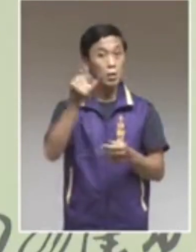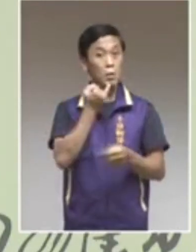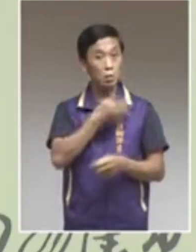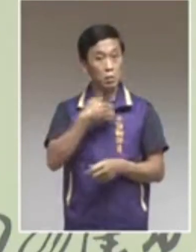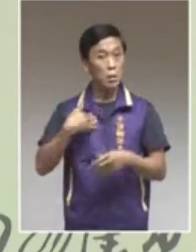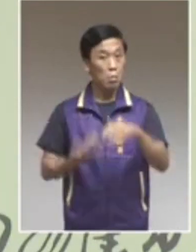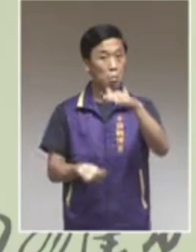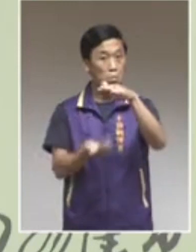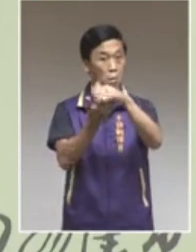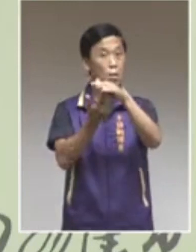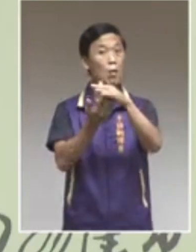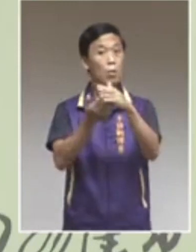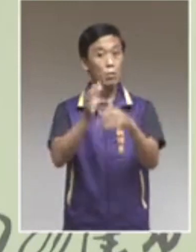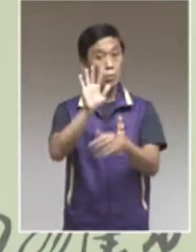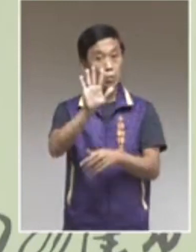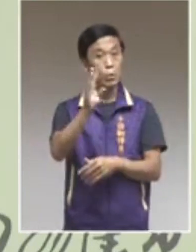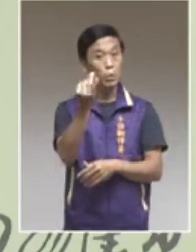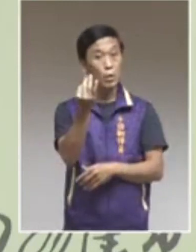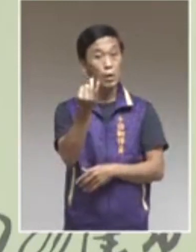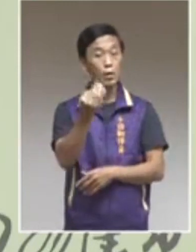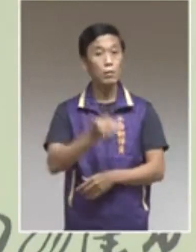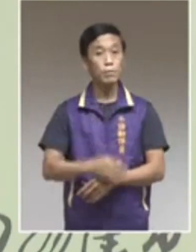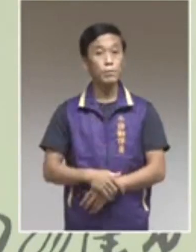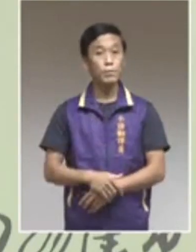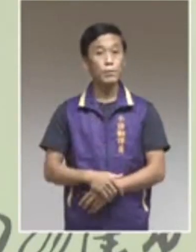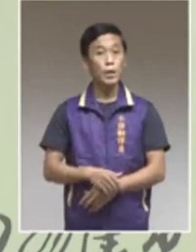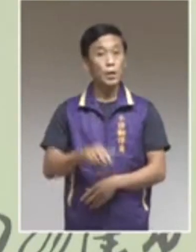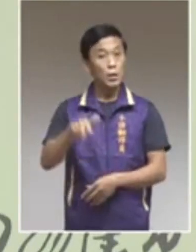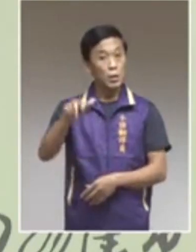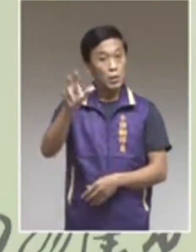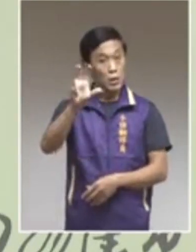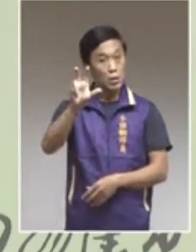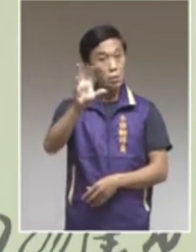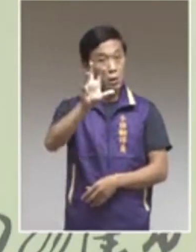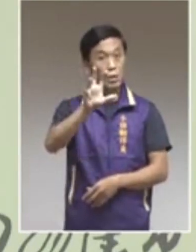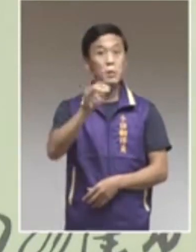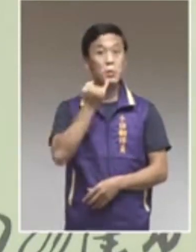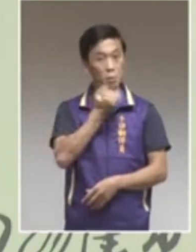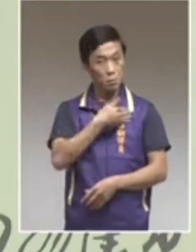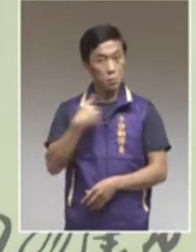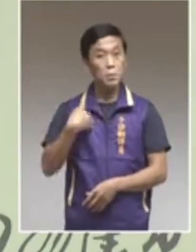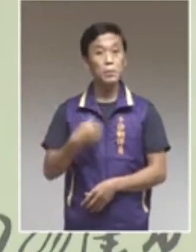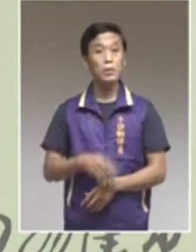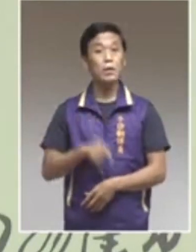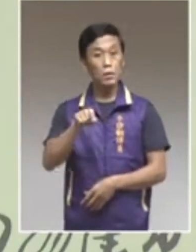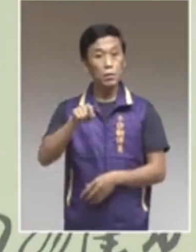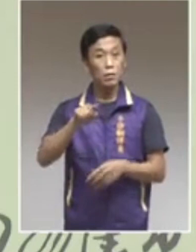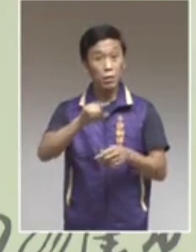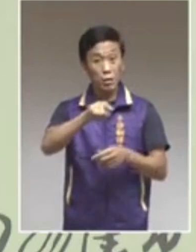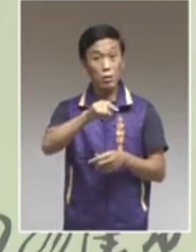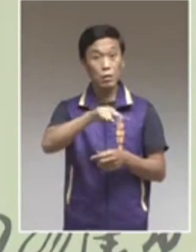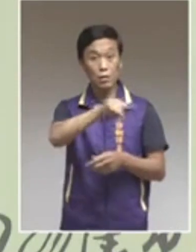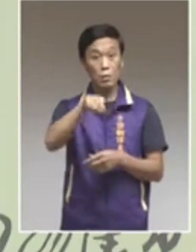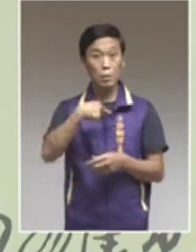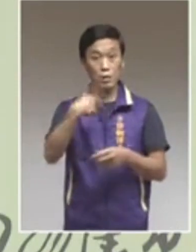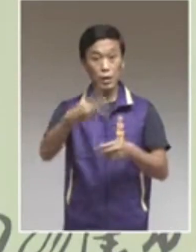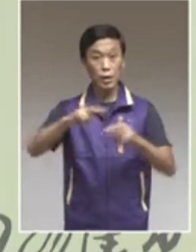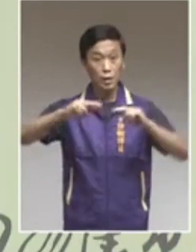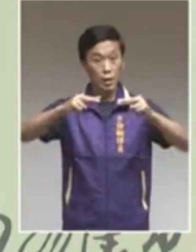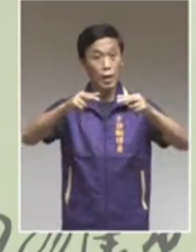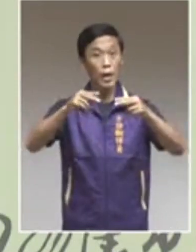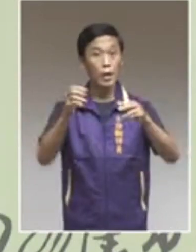都高达这个70-80例都有，所以这些我们就会再把它再改判回